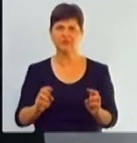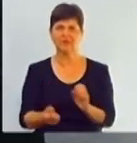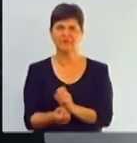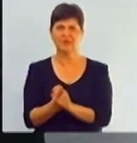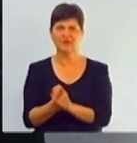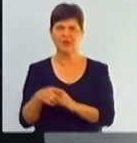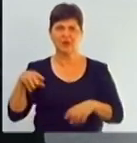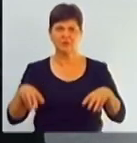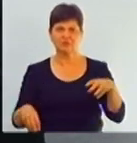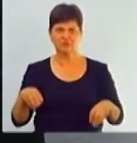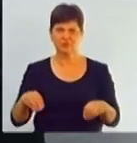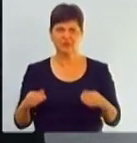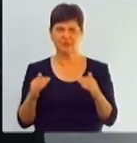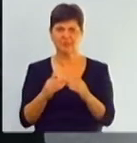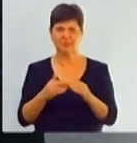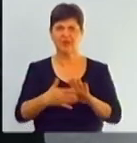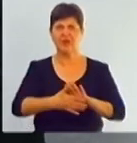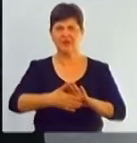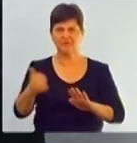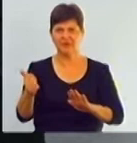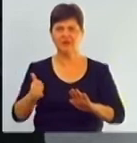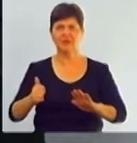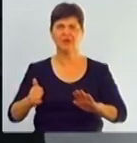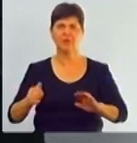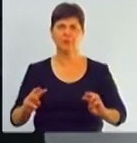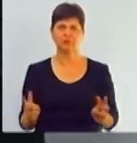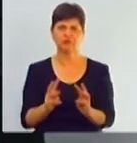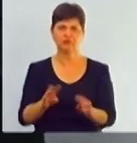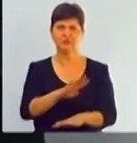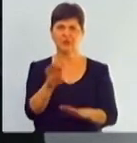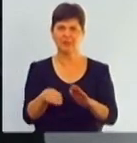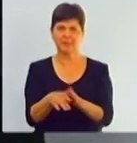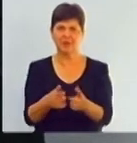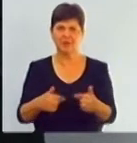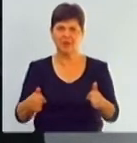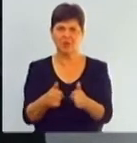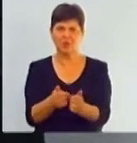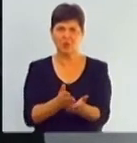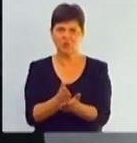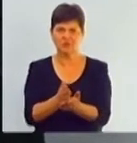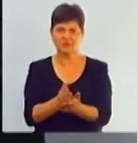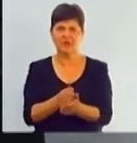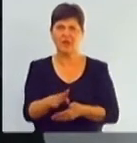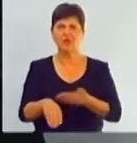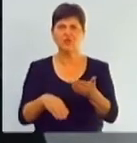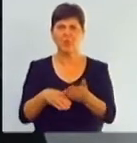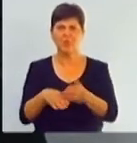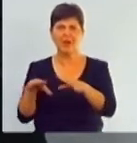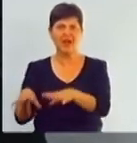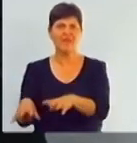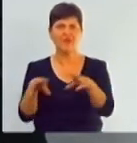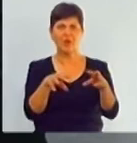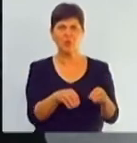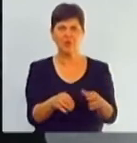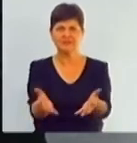дії викликати пожежні підрозділи, допомогти здійснити евакуацію, а потім вже зустріти, для того,